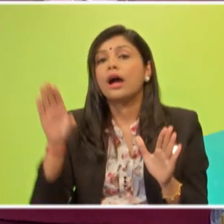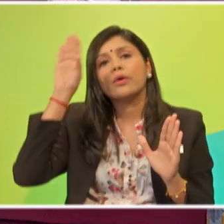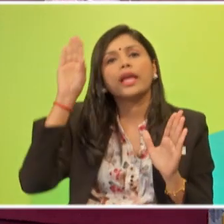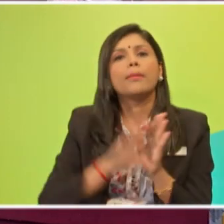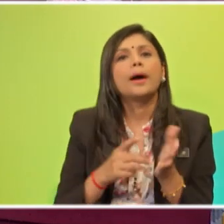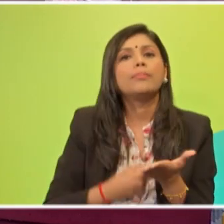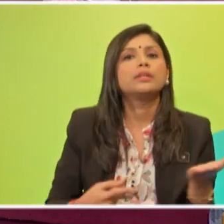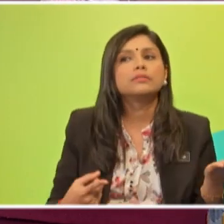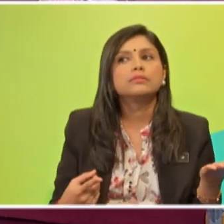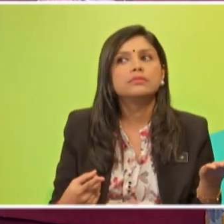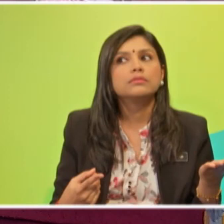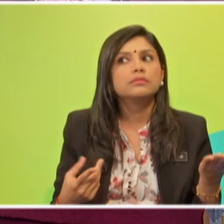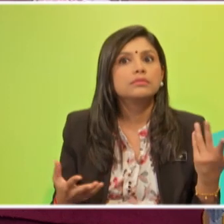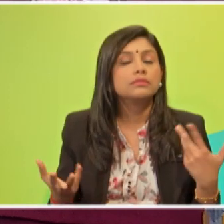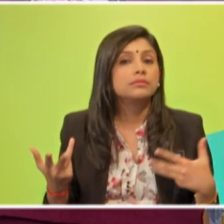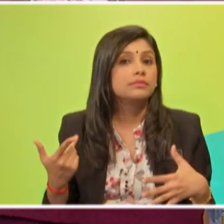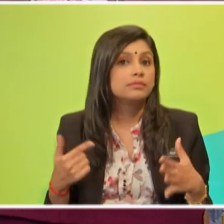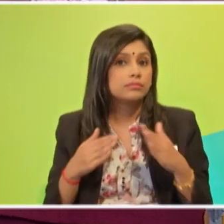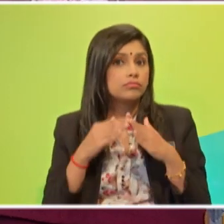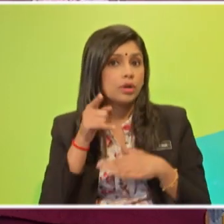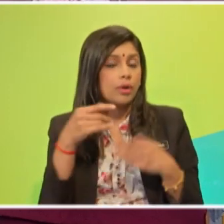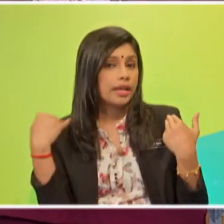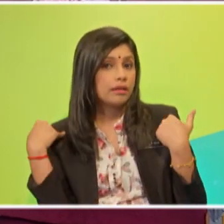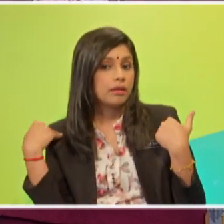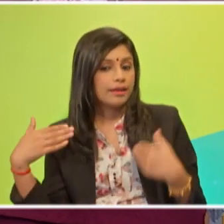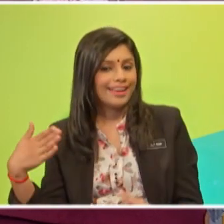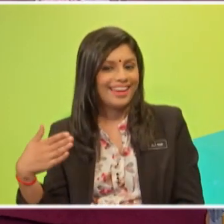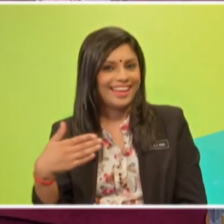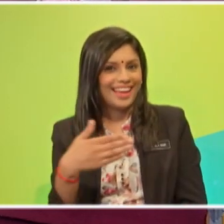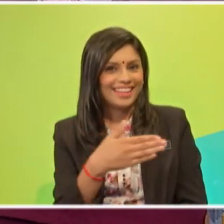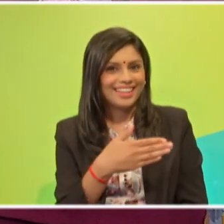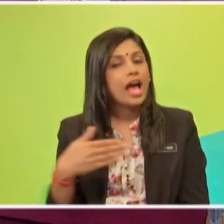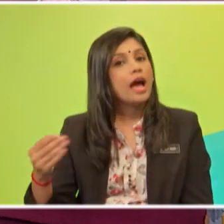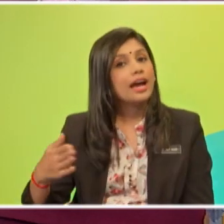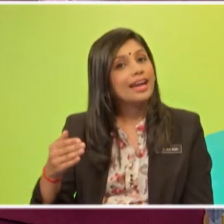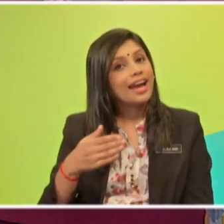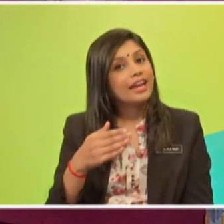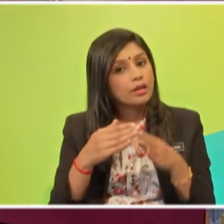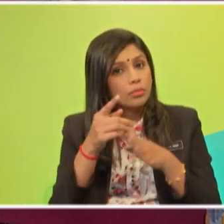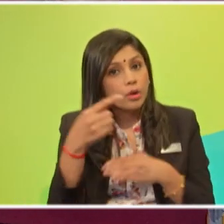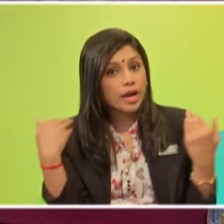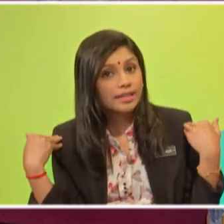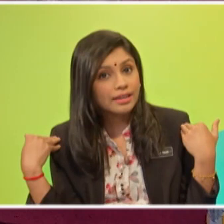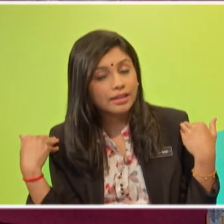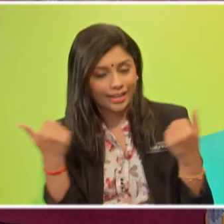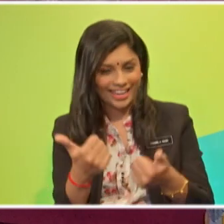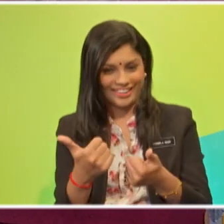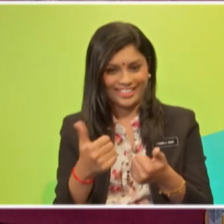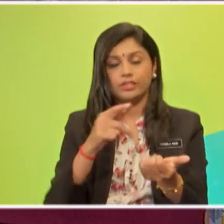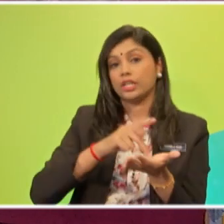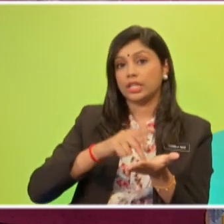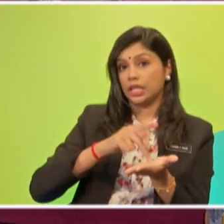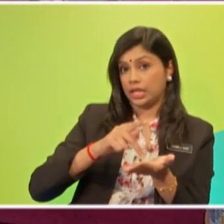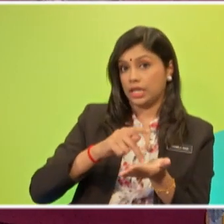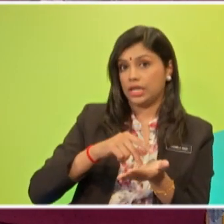Oh, ini macam dekat rumah saya, Igo. Ini ikan, Igo. Ikan. Ha, betul lah, Sean. Okey, jom kita kira sama-sama, Sean.